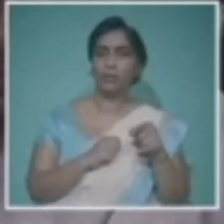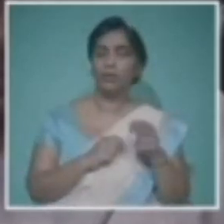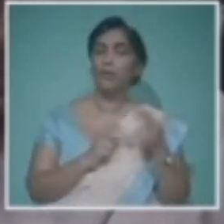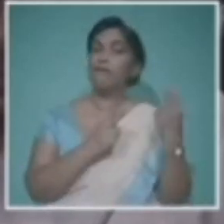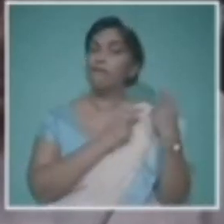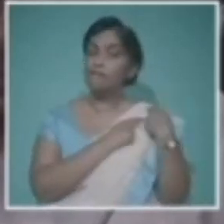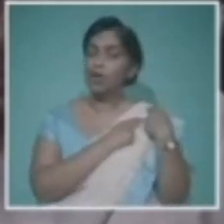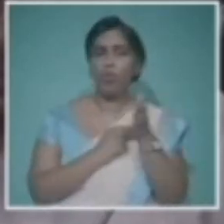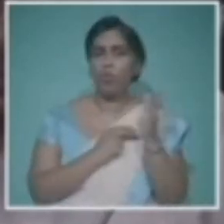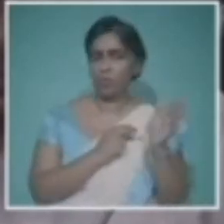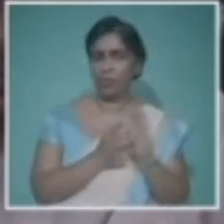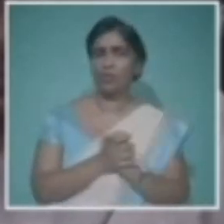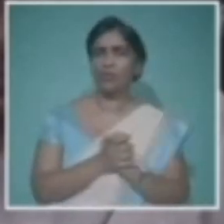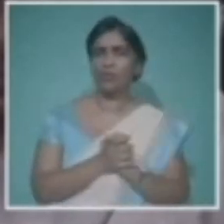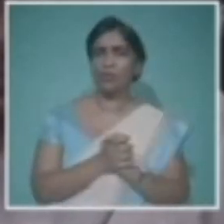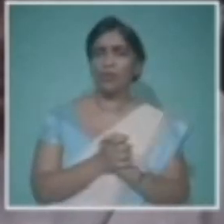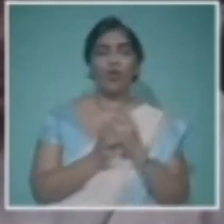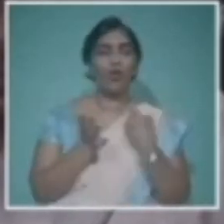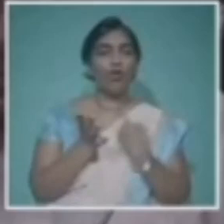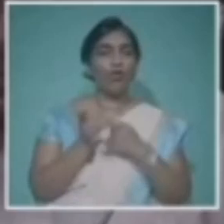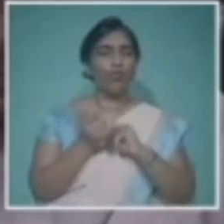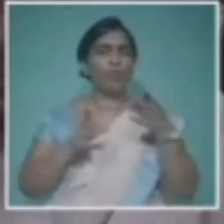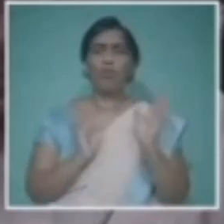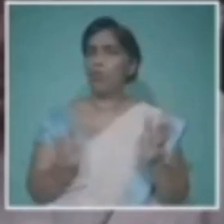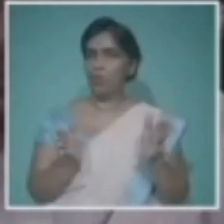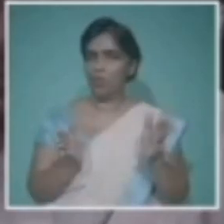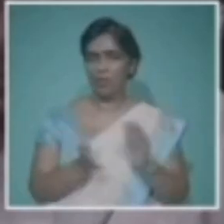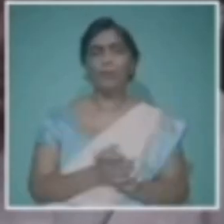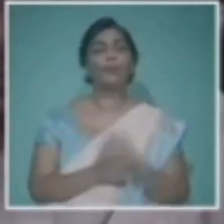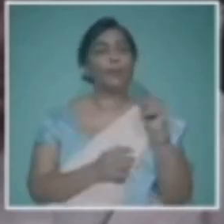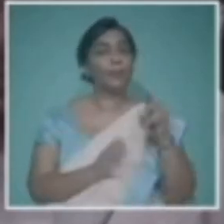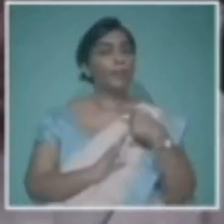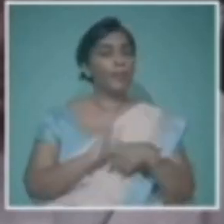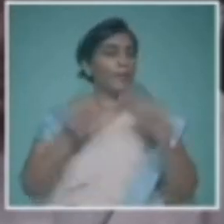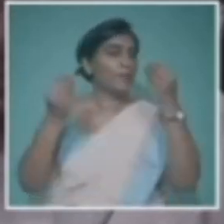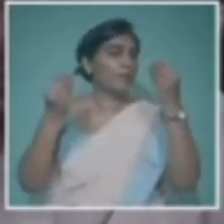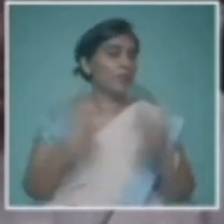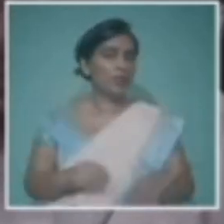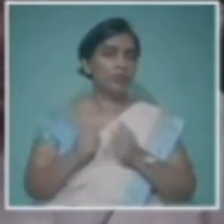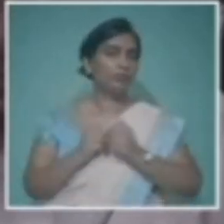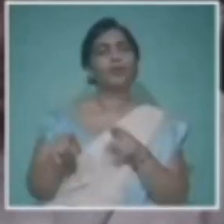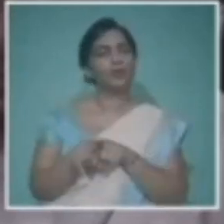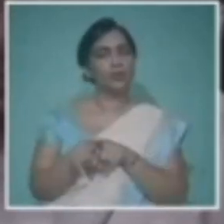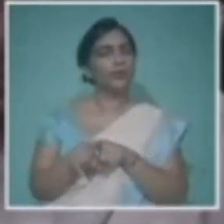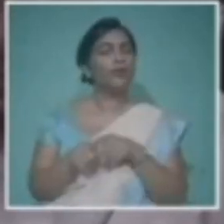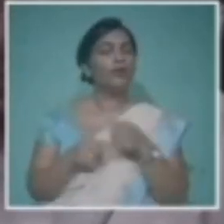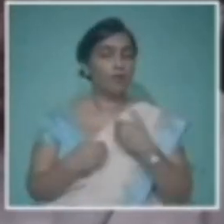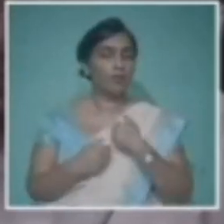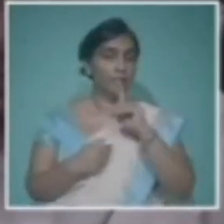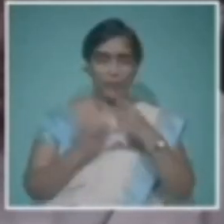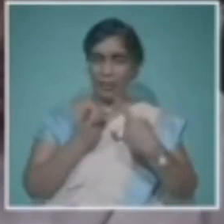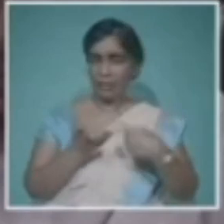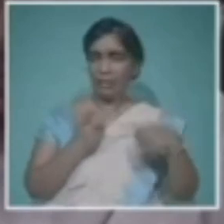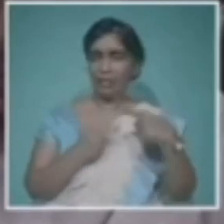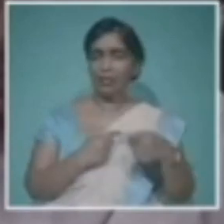වග කියන්න ඕනේ කවුද? රුපියල පාකලේ කවුද? මේ රට බංකොලොත්භාවයට ගිරිච්චේ කවුද? මම කියපු